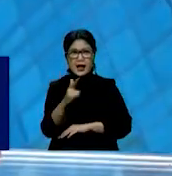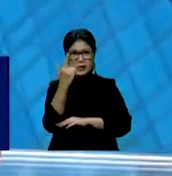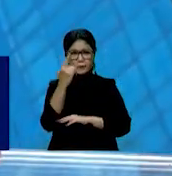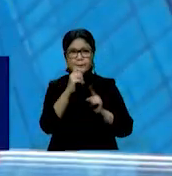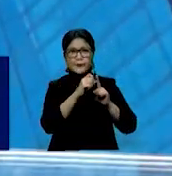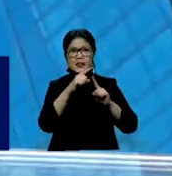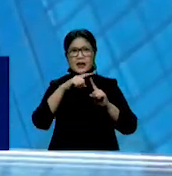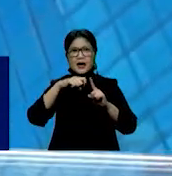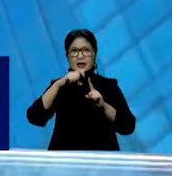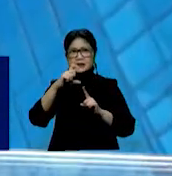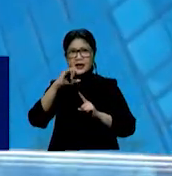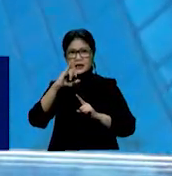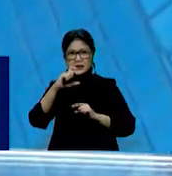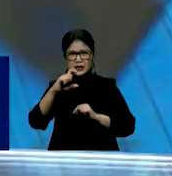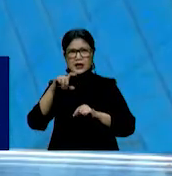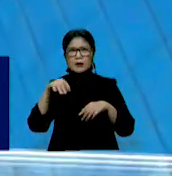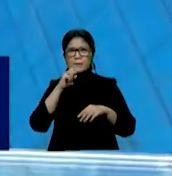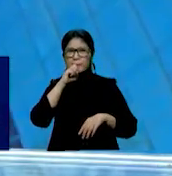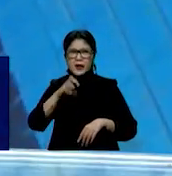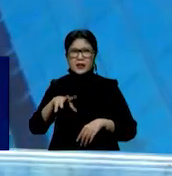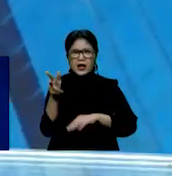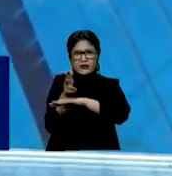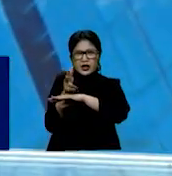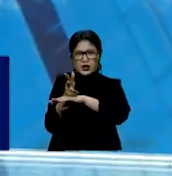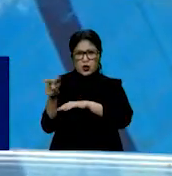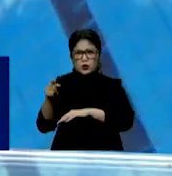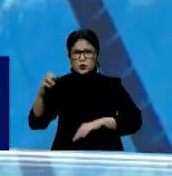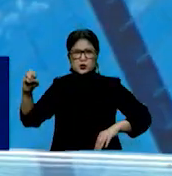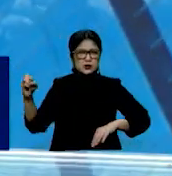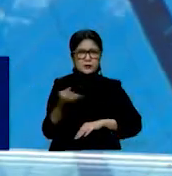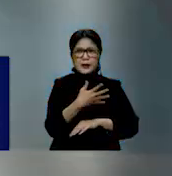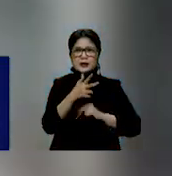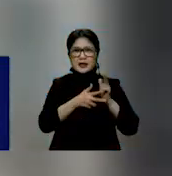pun membantah video tersebut terjadi di stasiun kereta api cepat Halim.